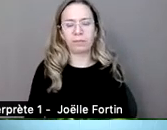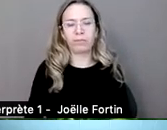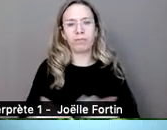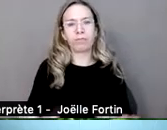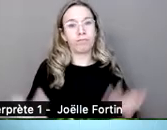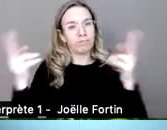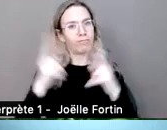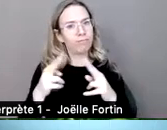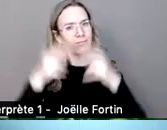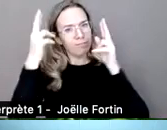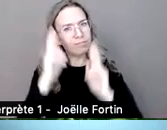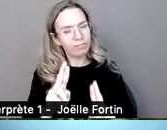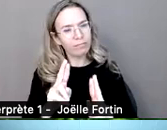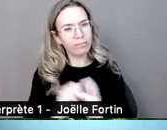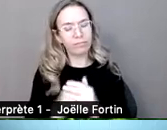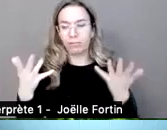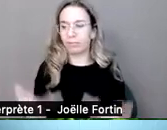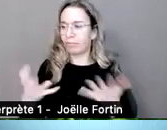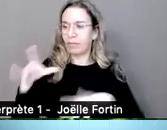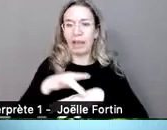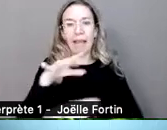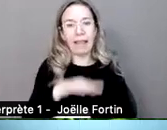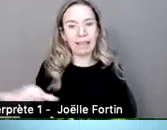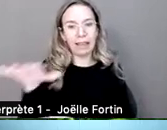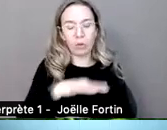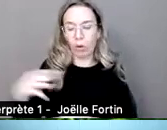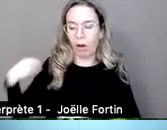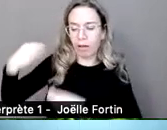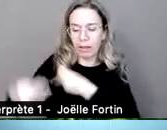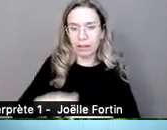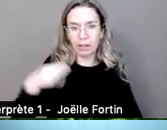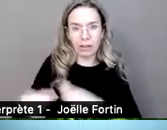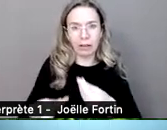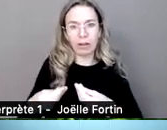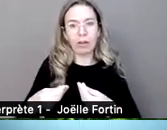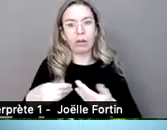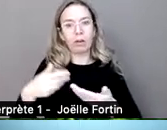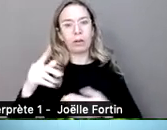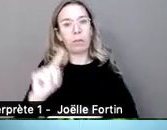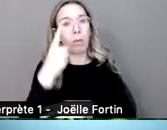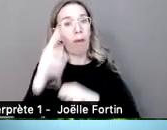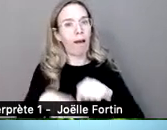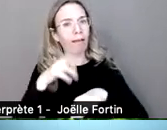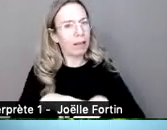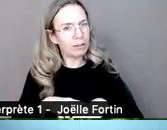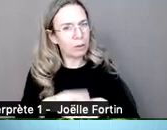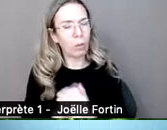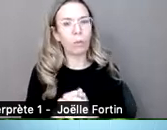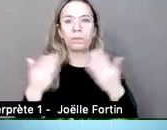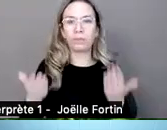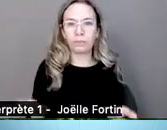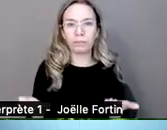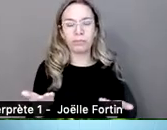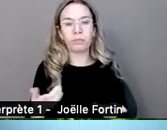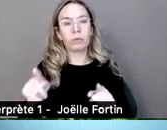reconnaissons que nous nous réunissons sur le territoire traditionnel d'un certain nombre de Premières Nations et nous